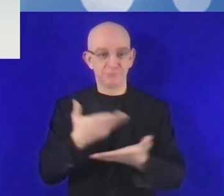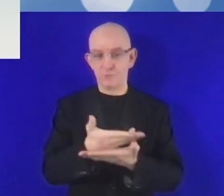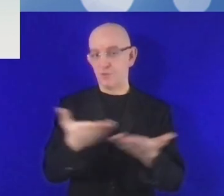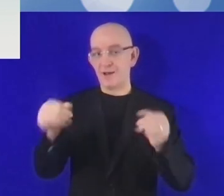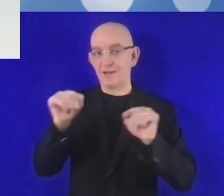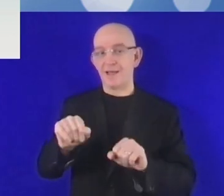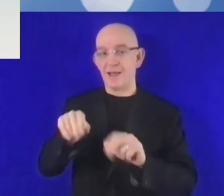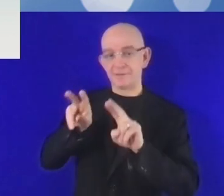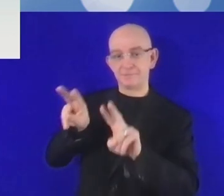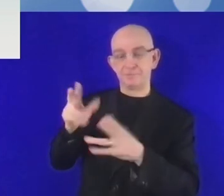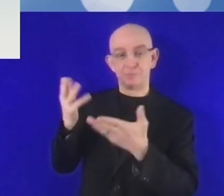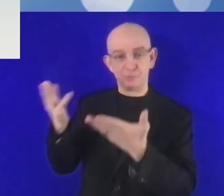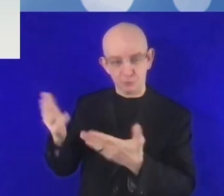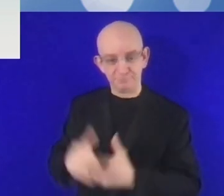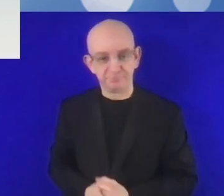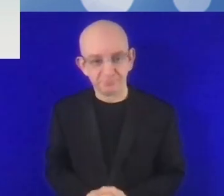Спасибо.